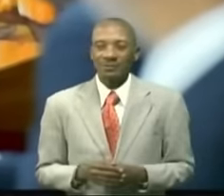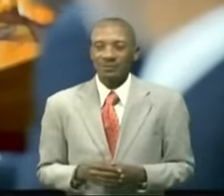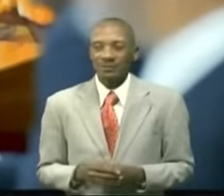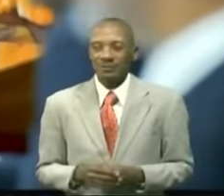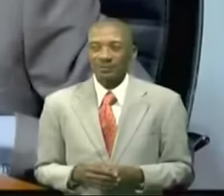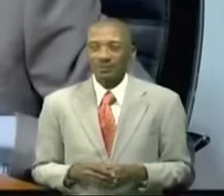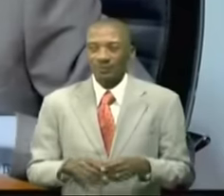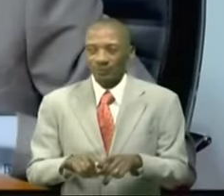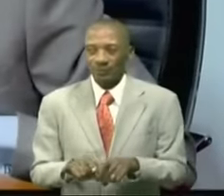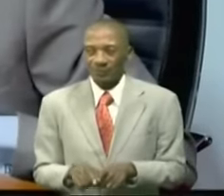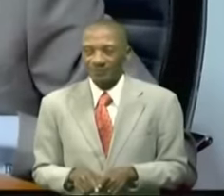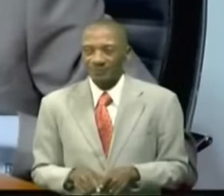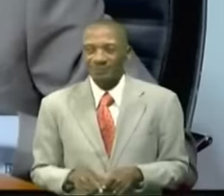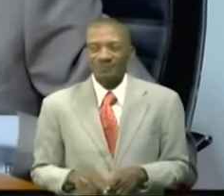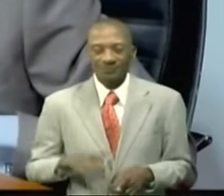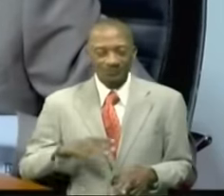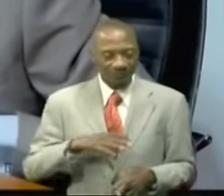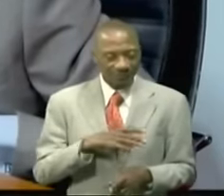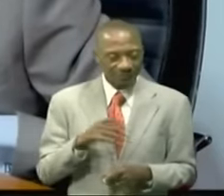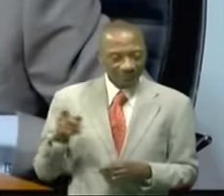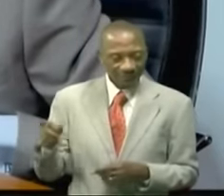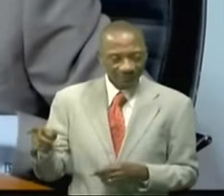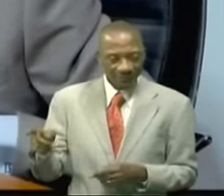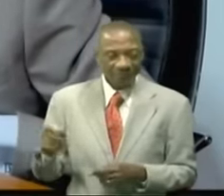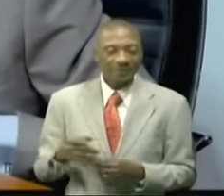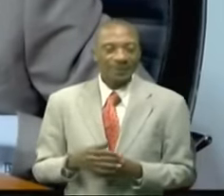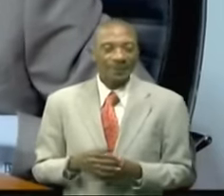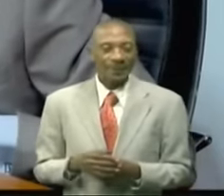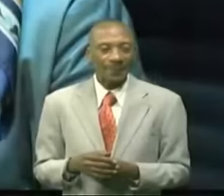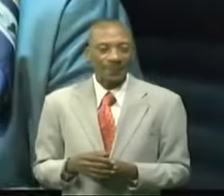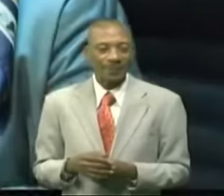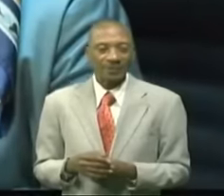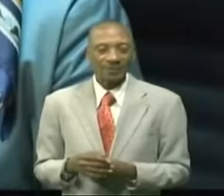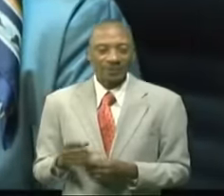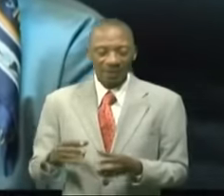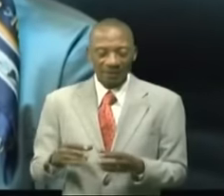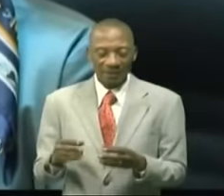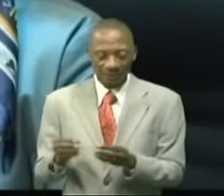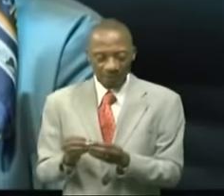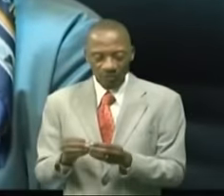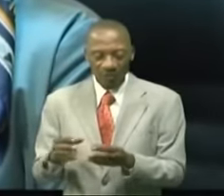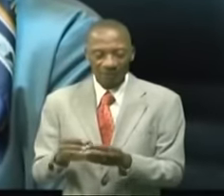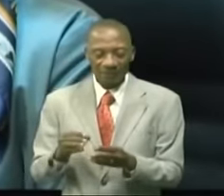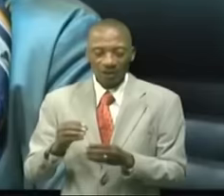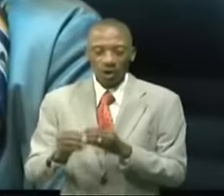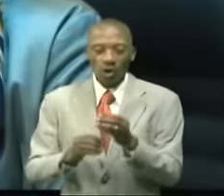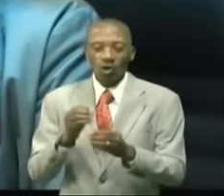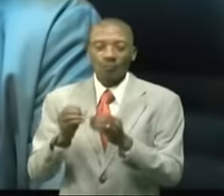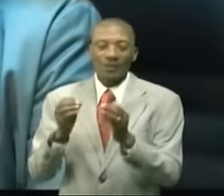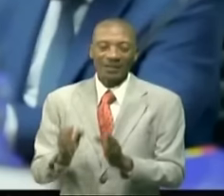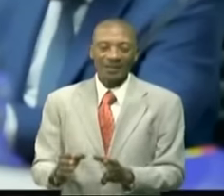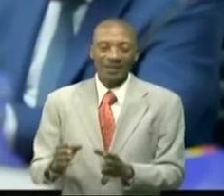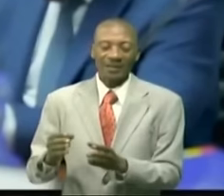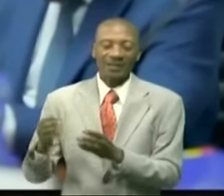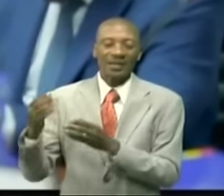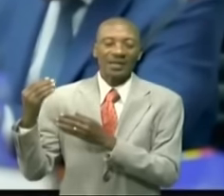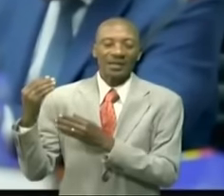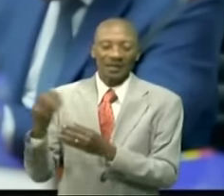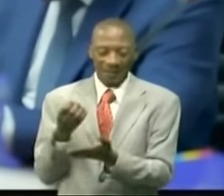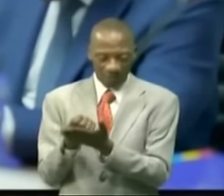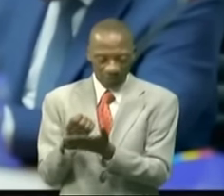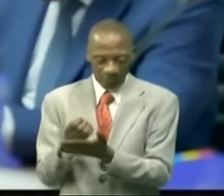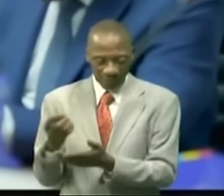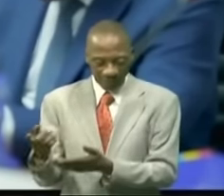de conjoncture note avec regret les actes que posent certains opérateurs économiques spéculant sur le taux de change. Pour le